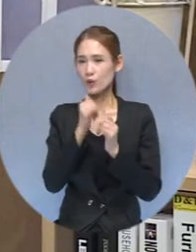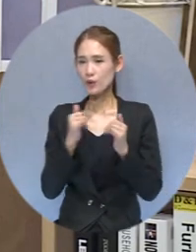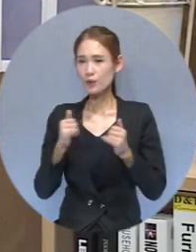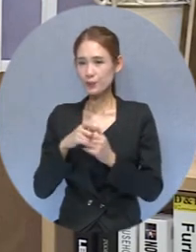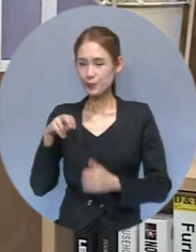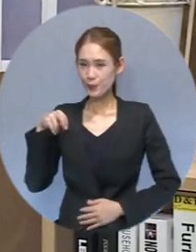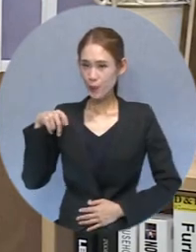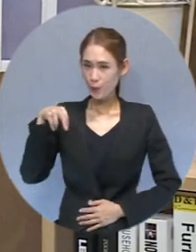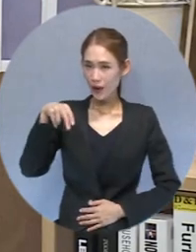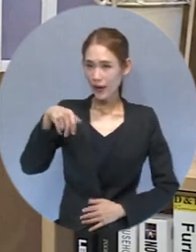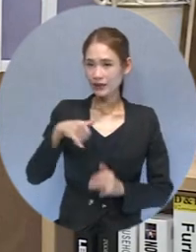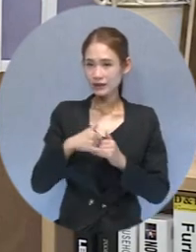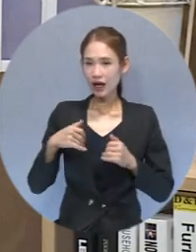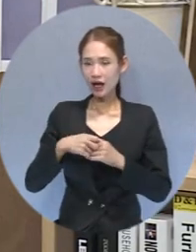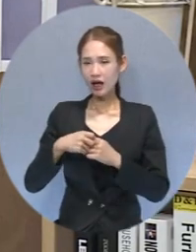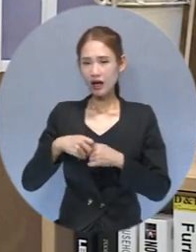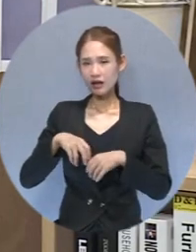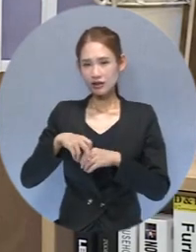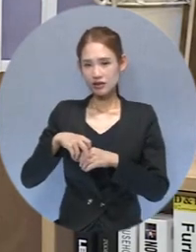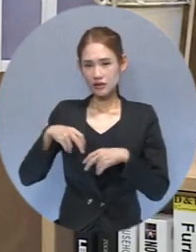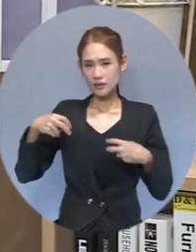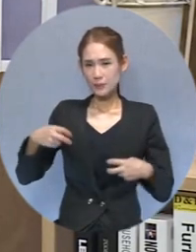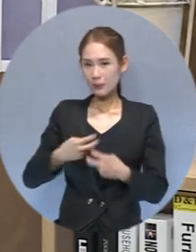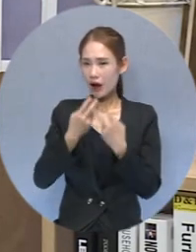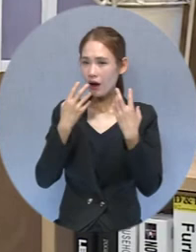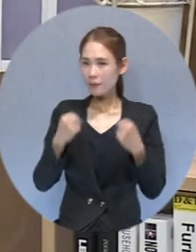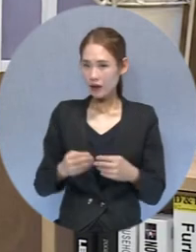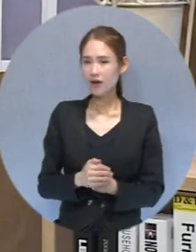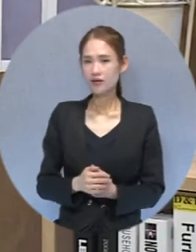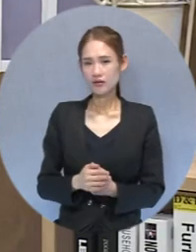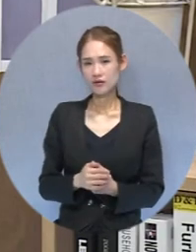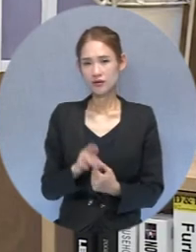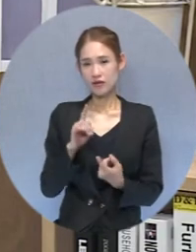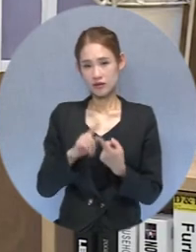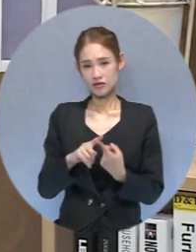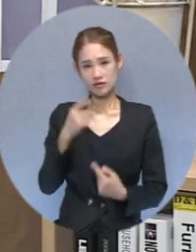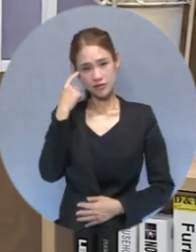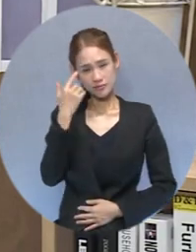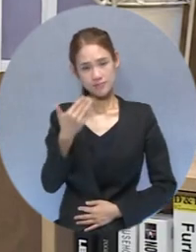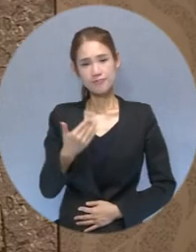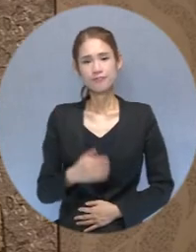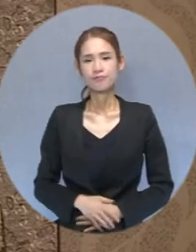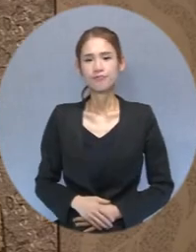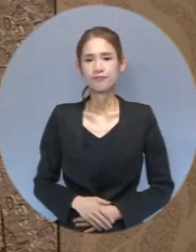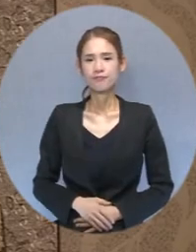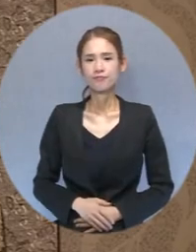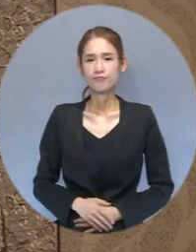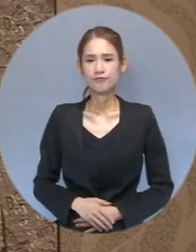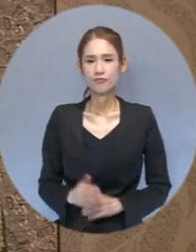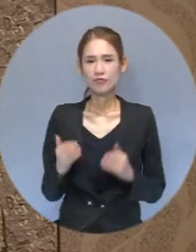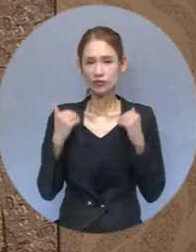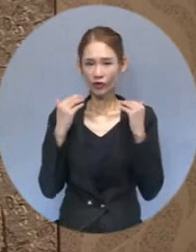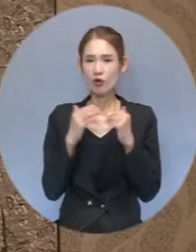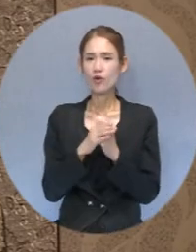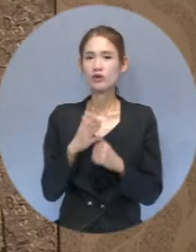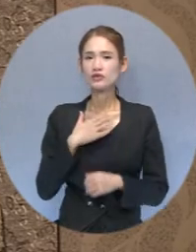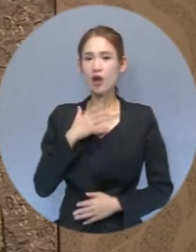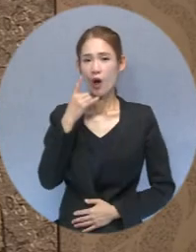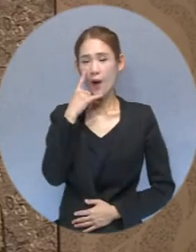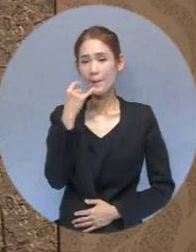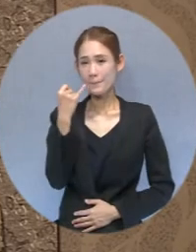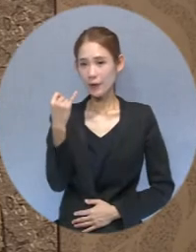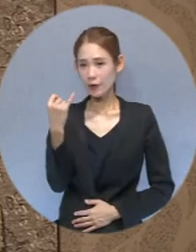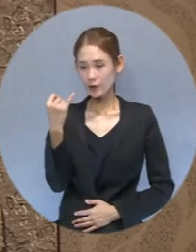이 보행자 교통사고도 적지 않은 상황인데 이 부분에 대해서는 어떻게 생각을 하시나요? 어르신들이 저희